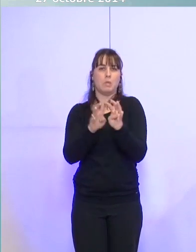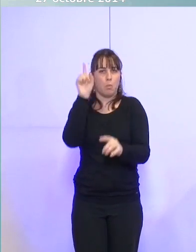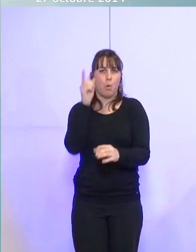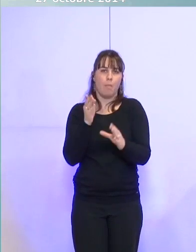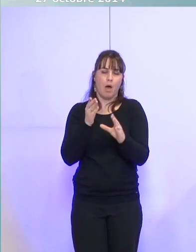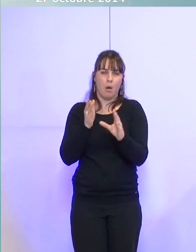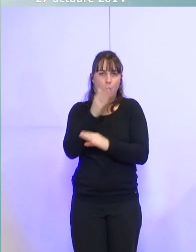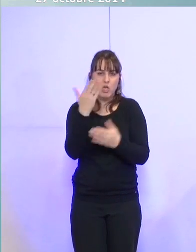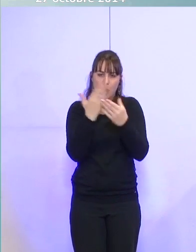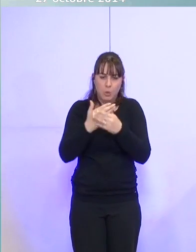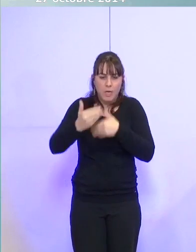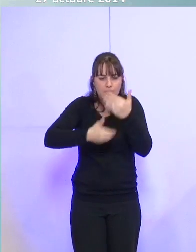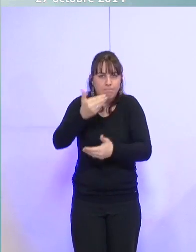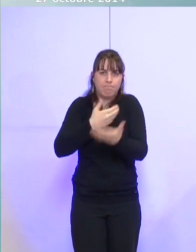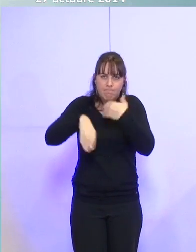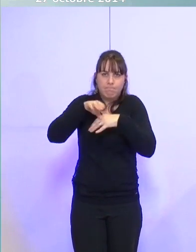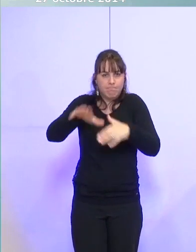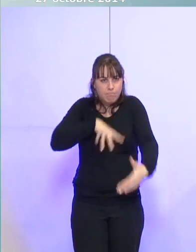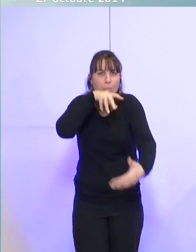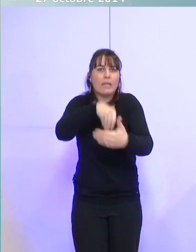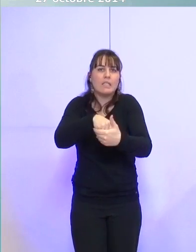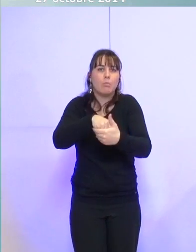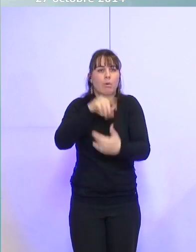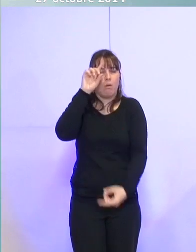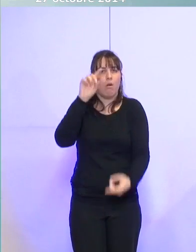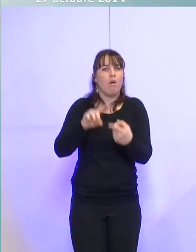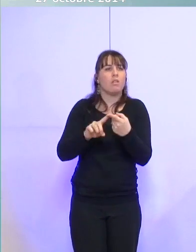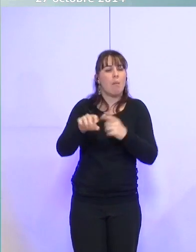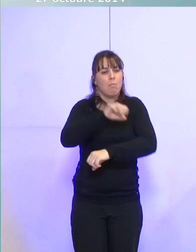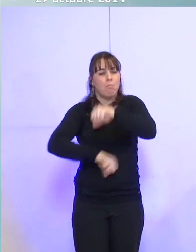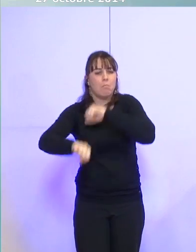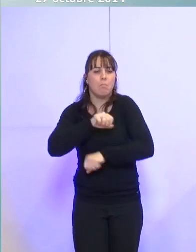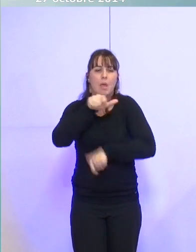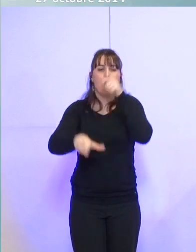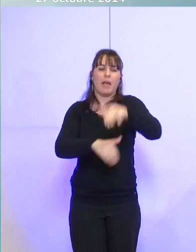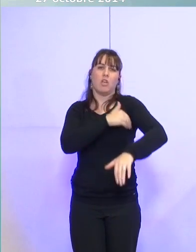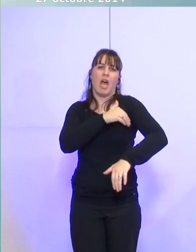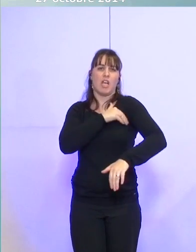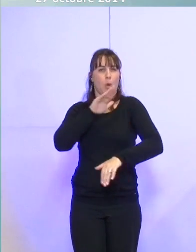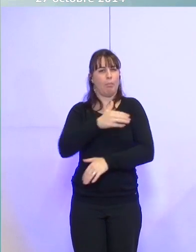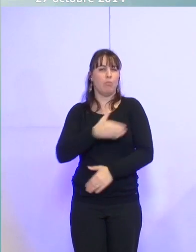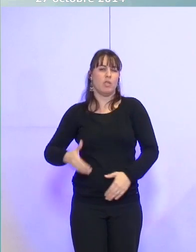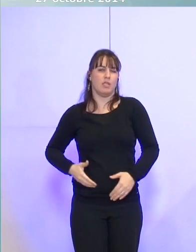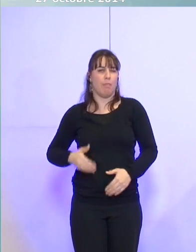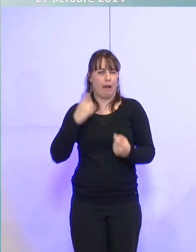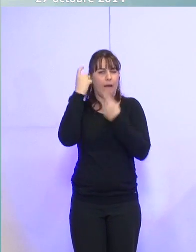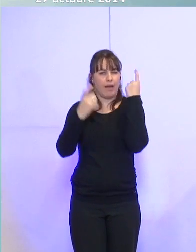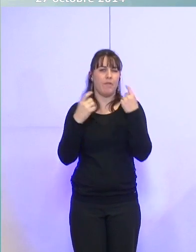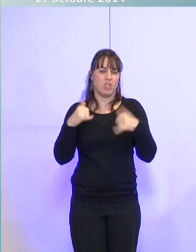nous informer de la mise en œuvre de ce dispositif, y compris sur les aspects d'organisation du personnel municipal.